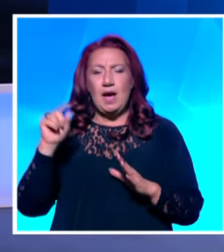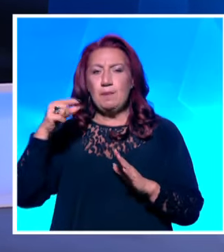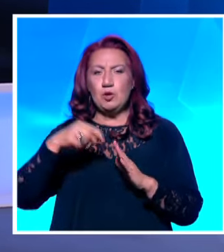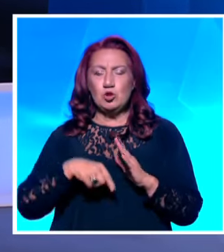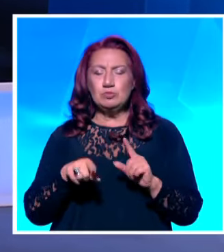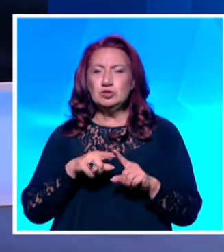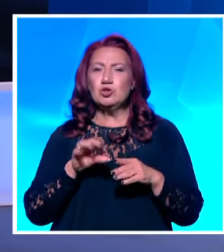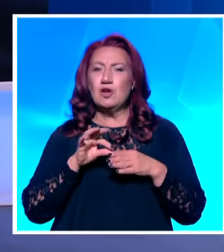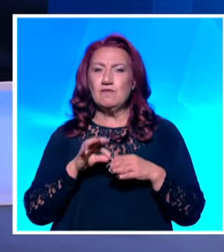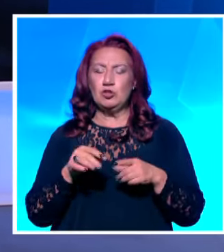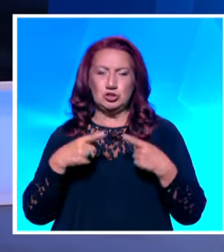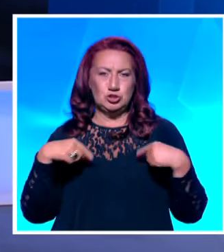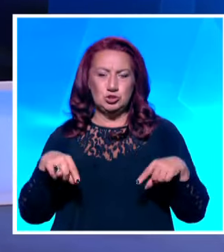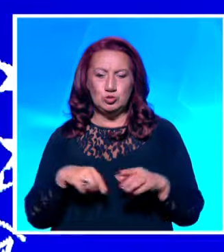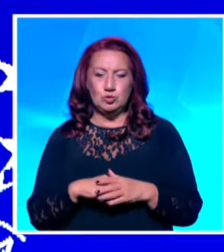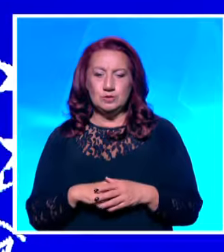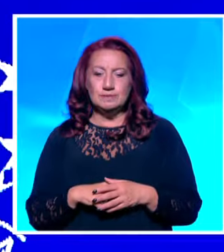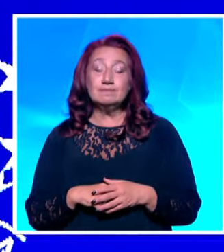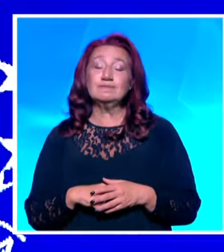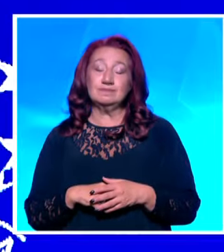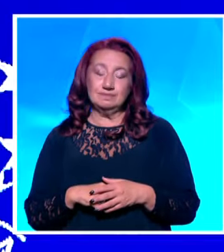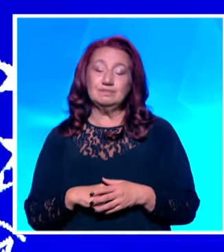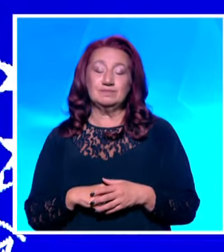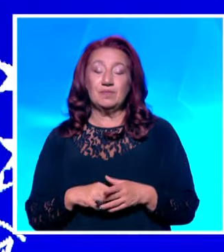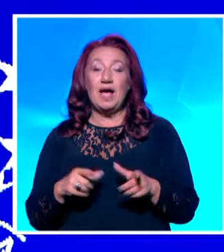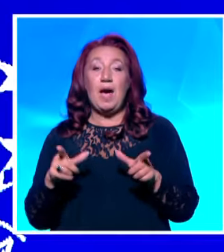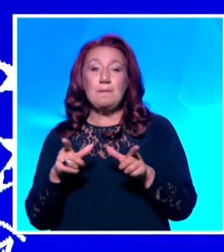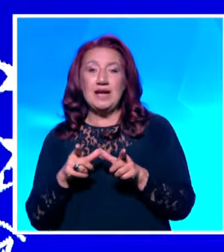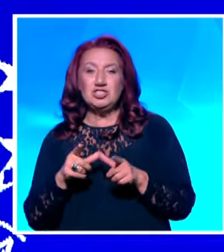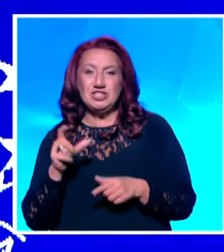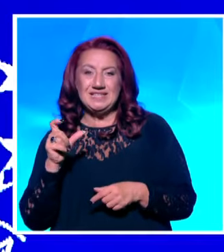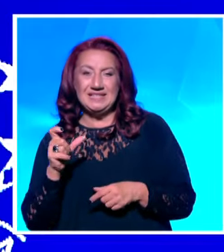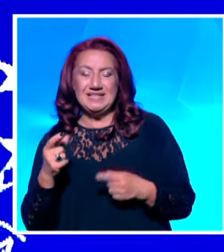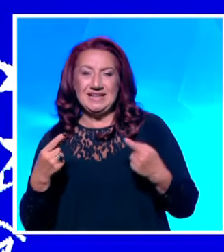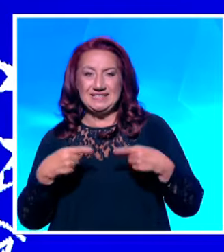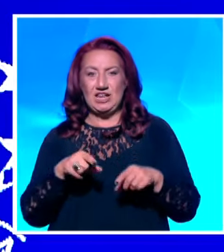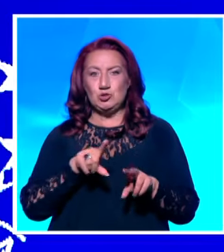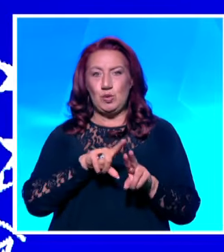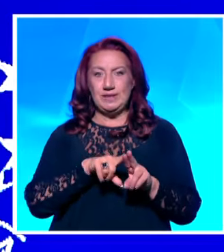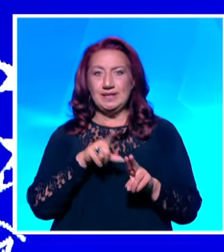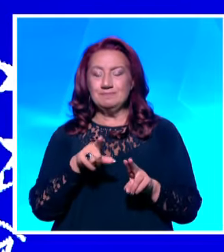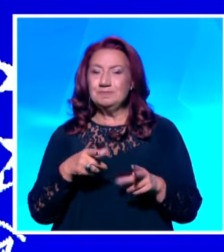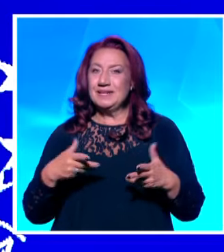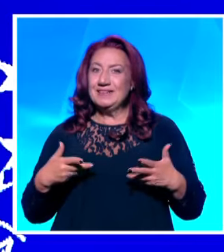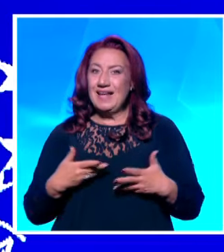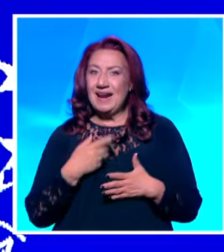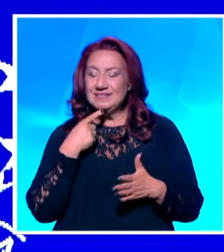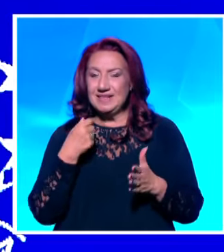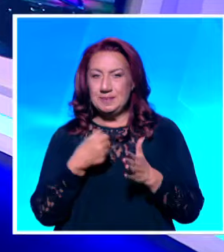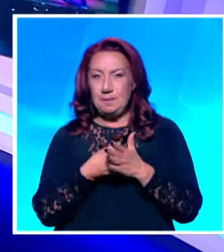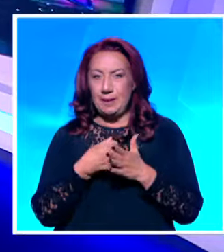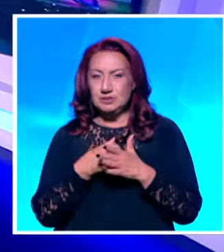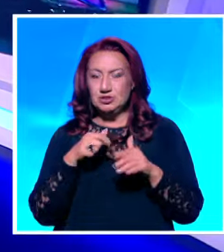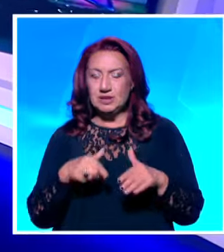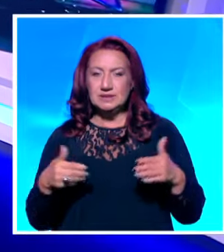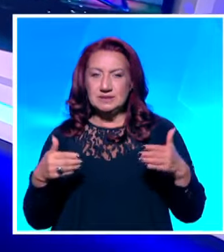Илия, здравей! Здравейте, няма съмнение. Манчестър Сити срещу Интер. Това е чаканият с най-голям интерес двубой тази вечер. Двата